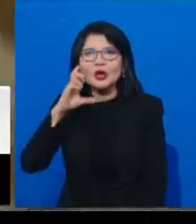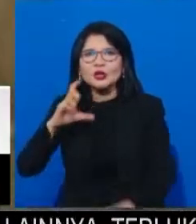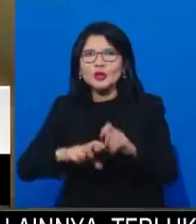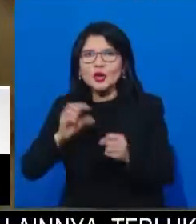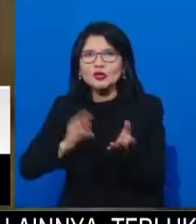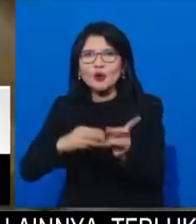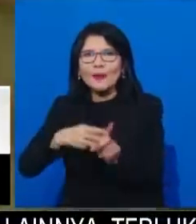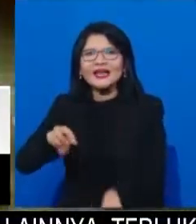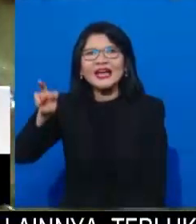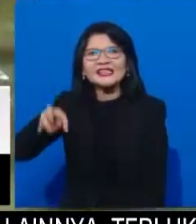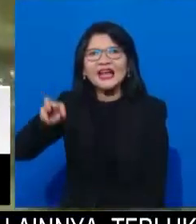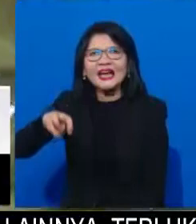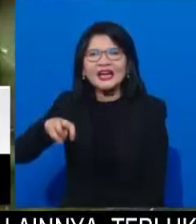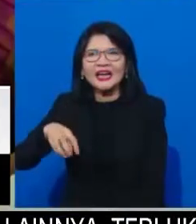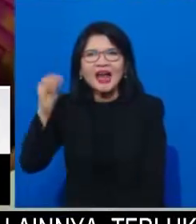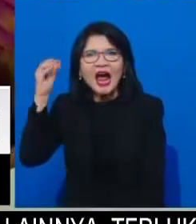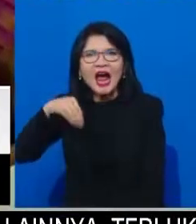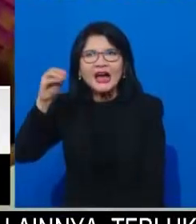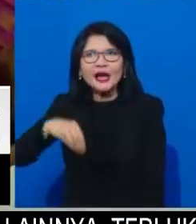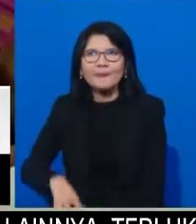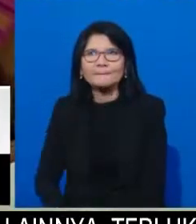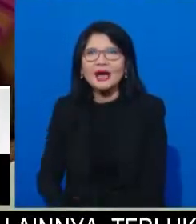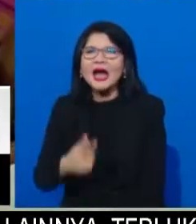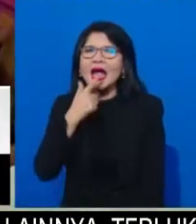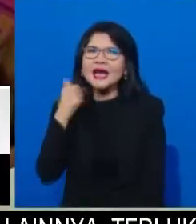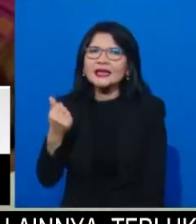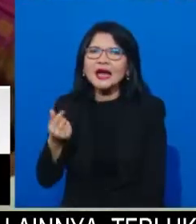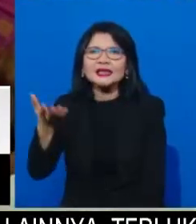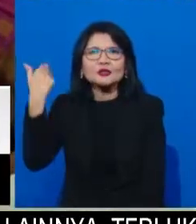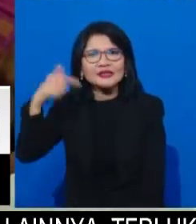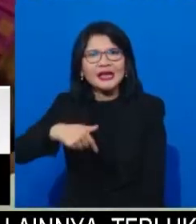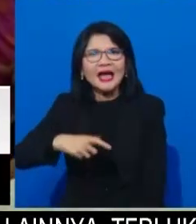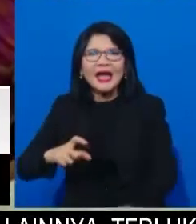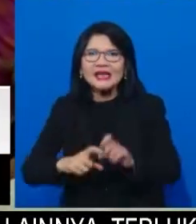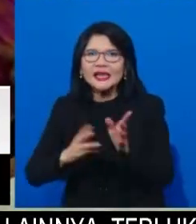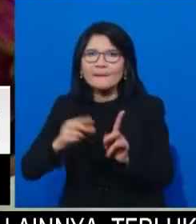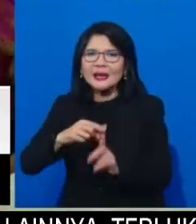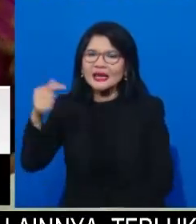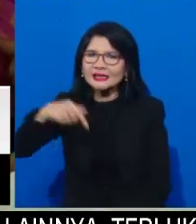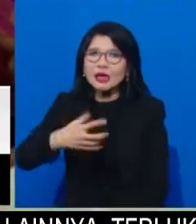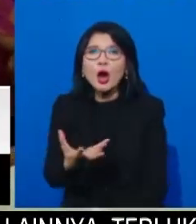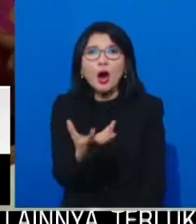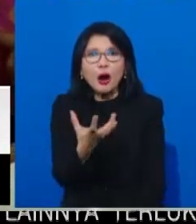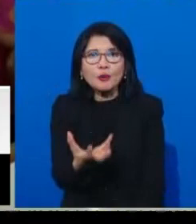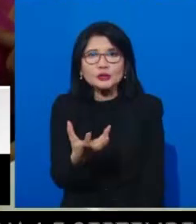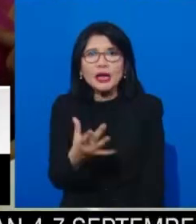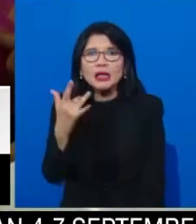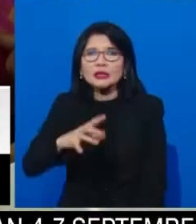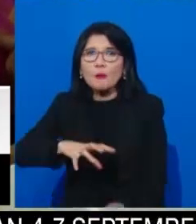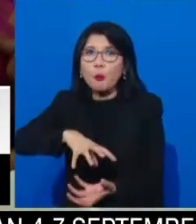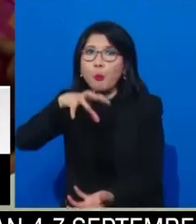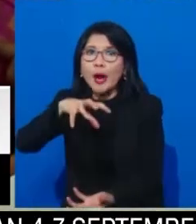hingga ceker ayam. Enak ya, dari dulu saya tuh kesini SMP deh ya. Porsinya tetap banyak